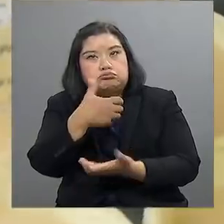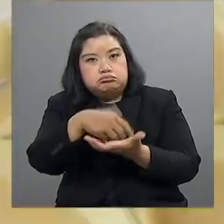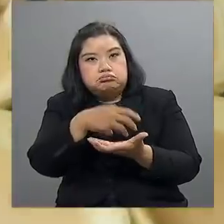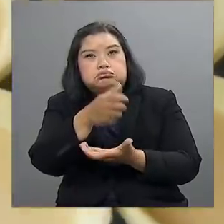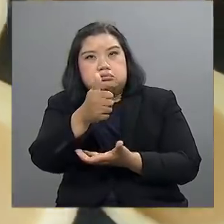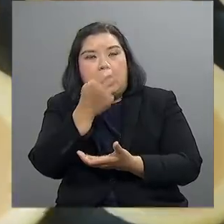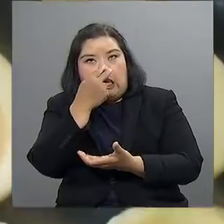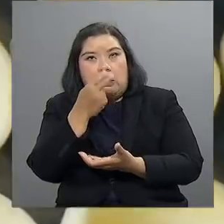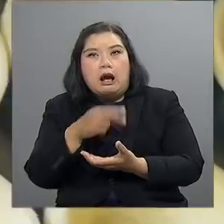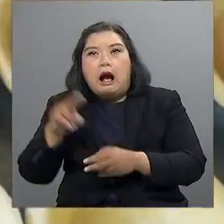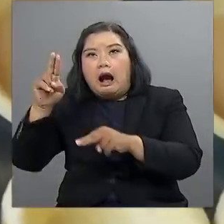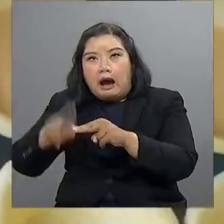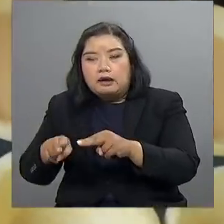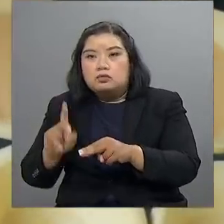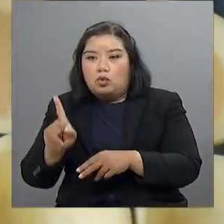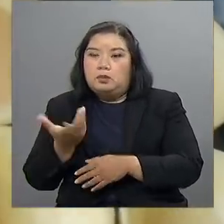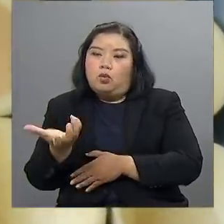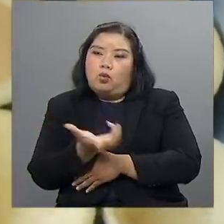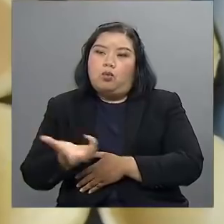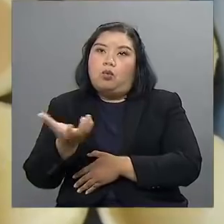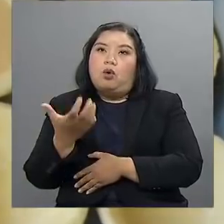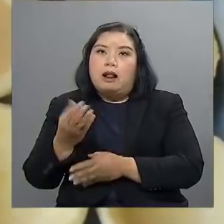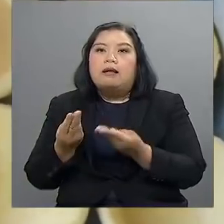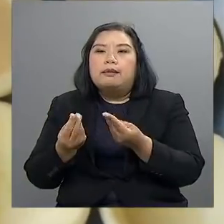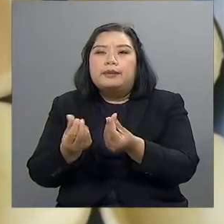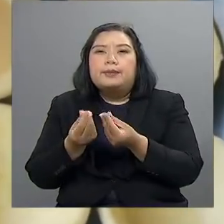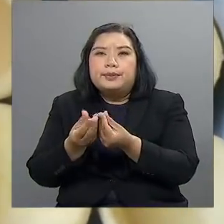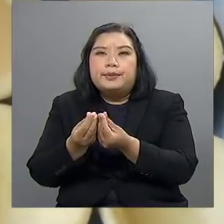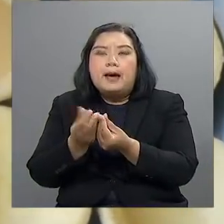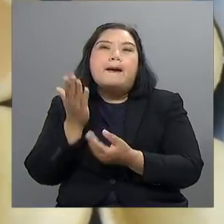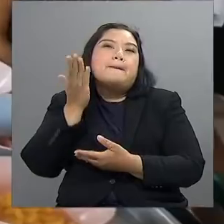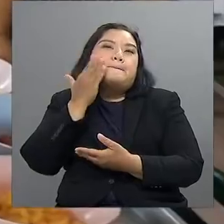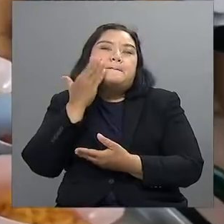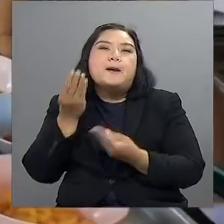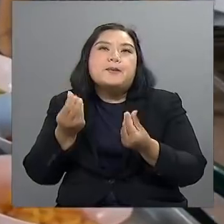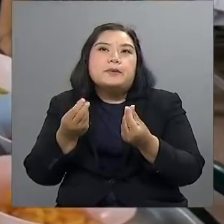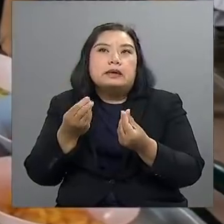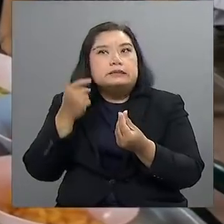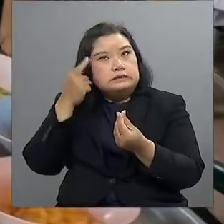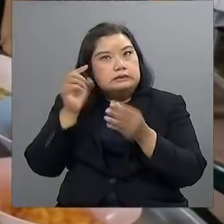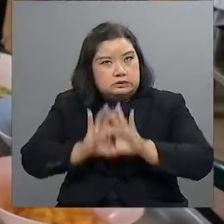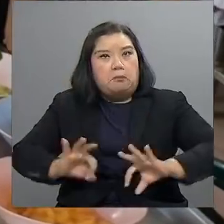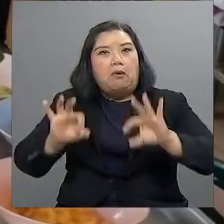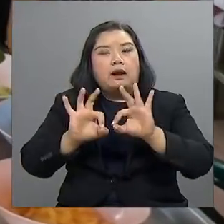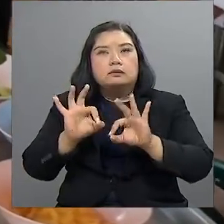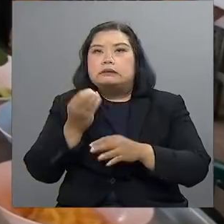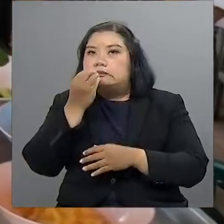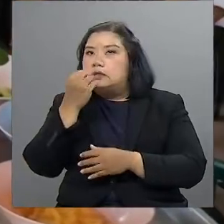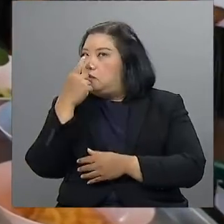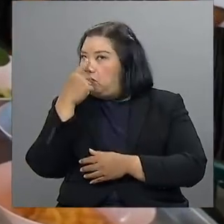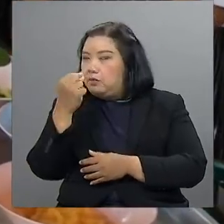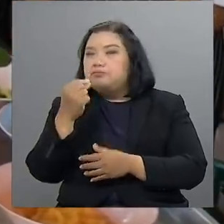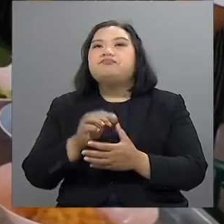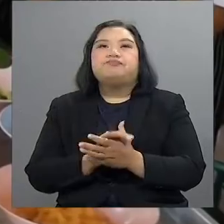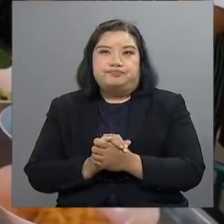แล้วเนี่ยมันต้องกรองไข่ลงในกระชอนเพื่อให้เนื้อไข่เนี่ยมันเนียนละเอียดนี่คือหนึ่งเคล็ดลับสำคัญเลยในการทำ มาหยอดใส่นี่คุณทำเบเ